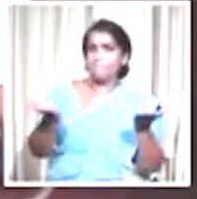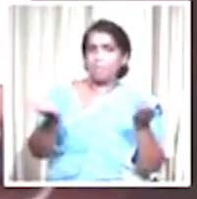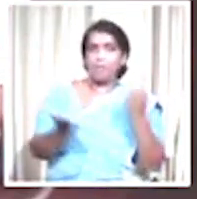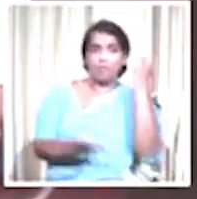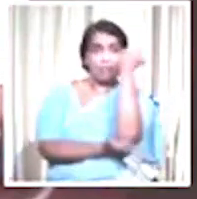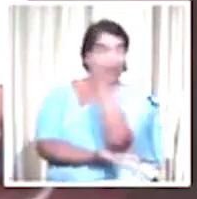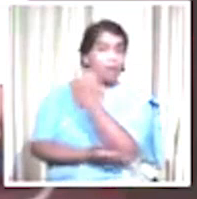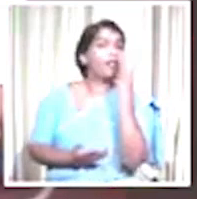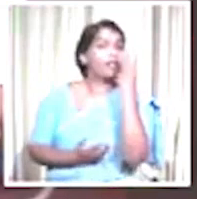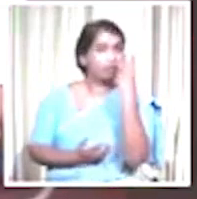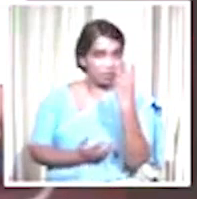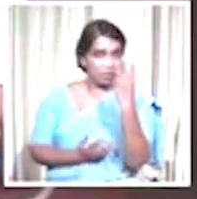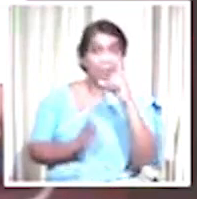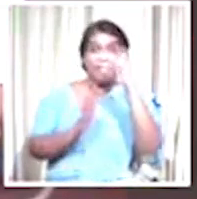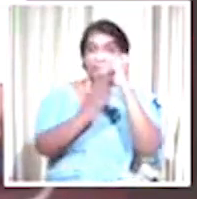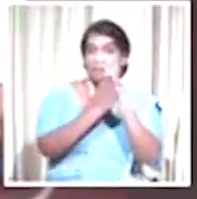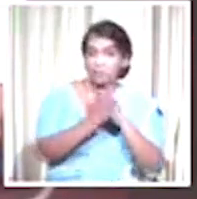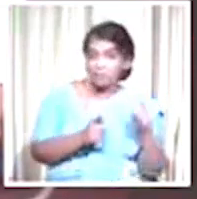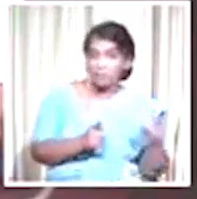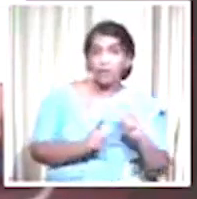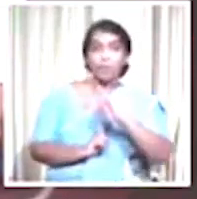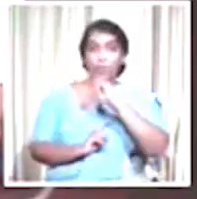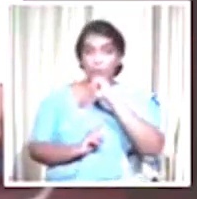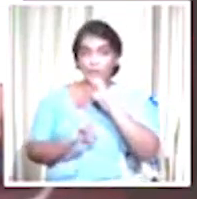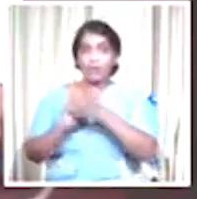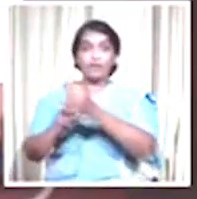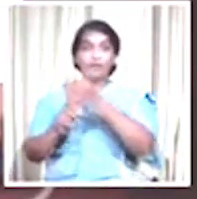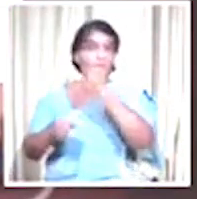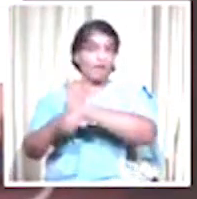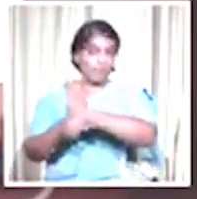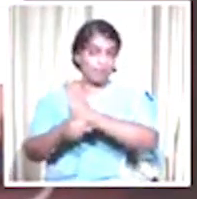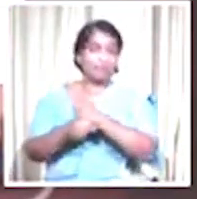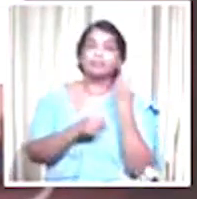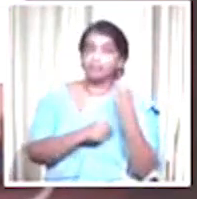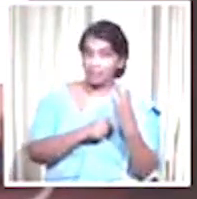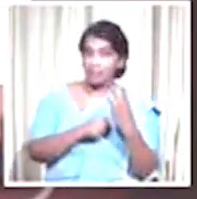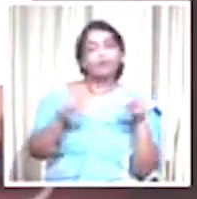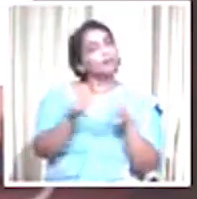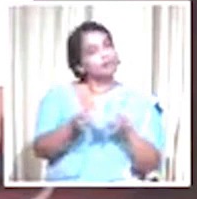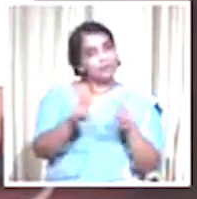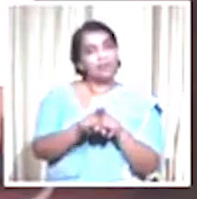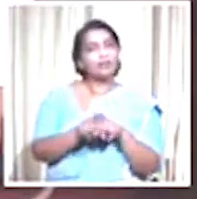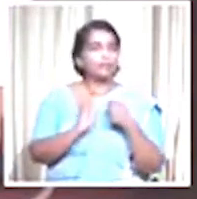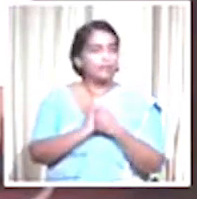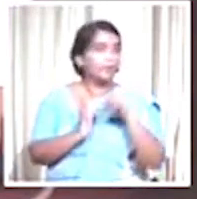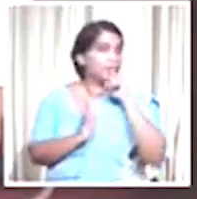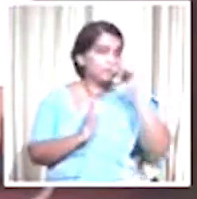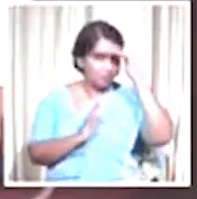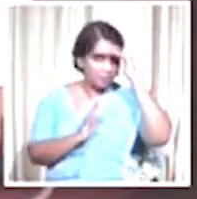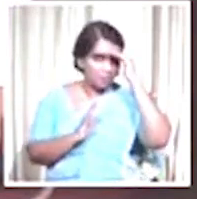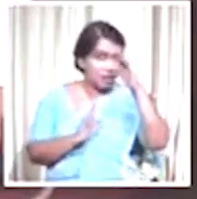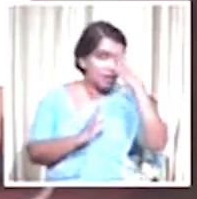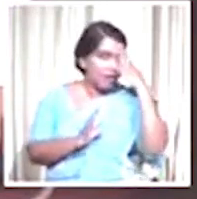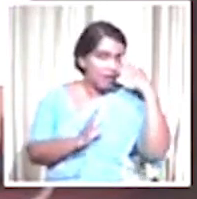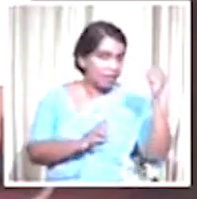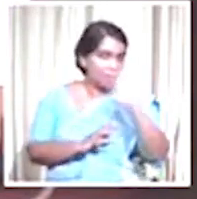tunak vyavastha daayake adhikarane vidhayake e wagema garu kathanayakathumani අමතක